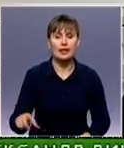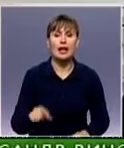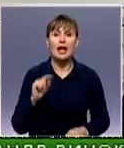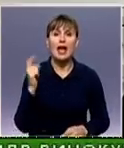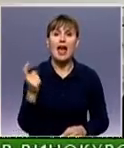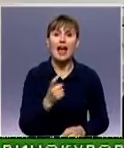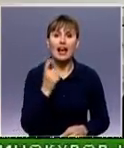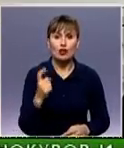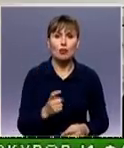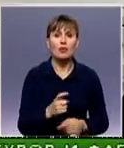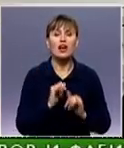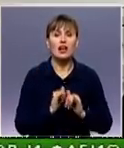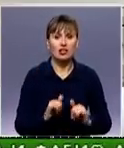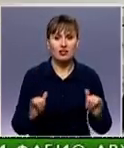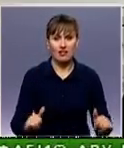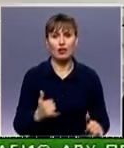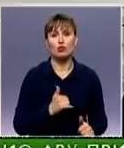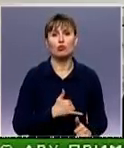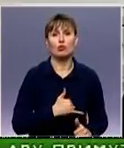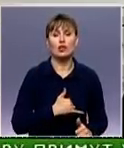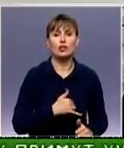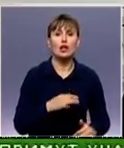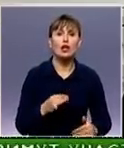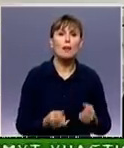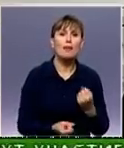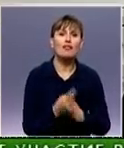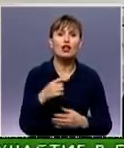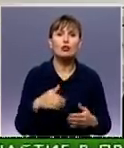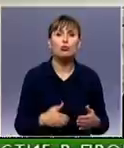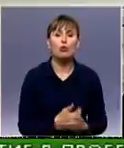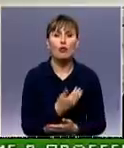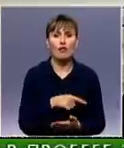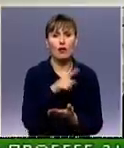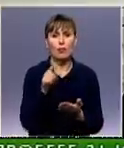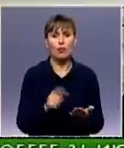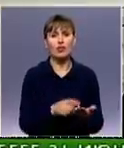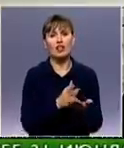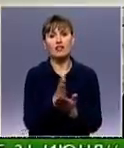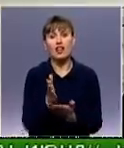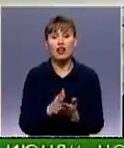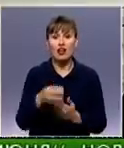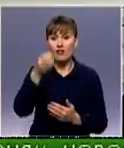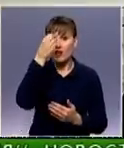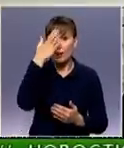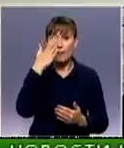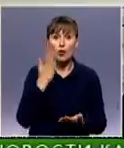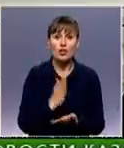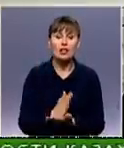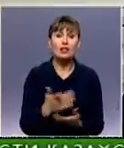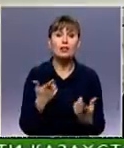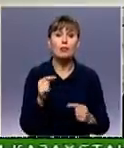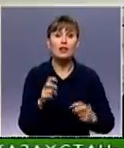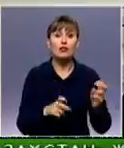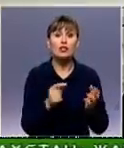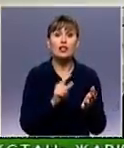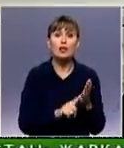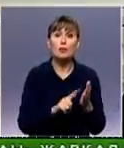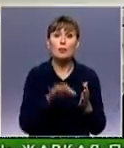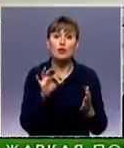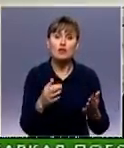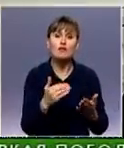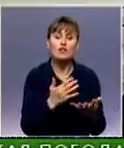Экономика развивается у нас, правильно? Появляются новые отрасли, новые сферы. Например, в Японии есть производство, где 70% требует высшего